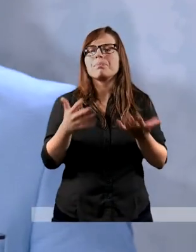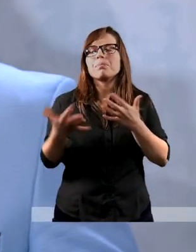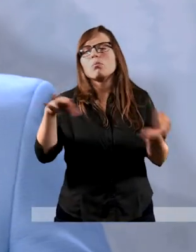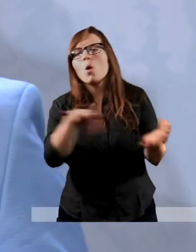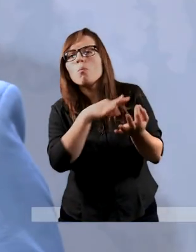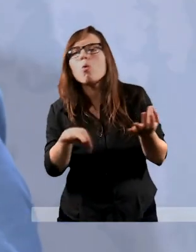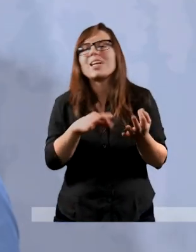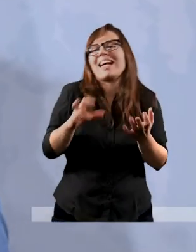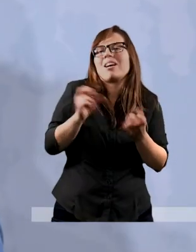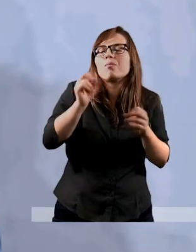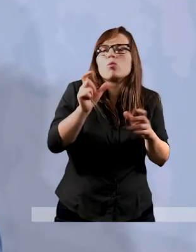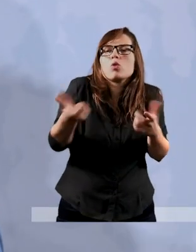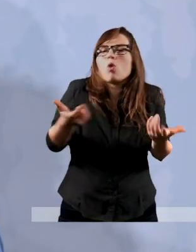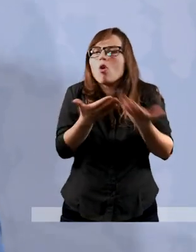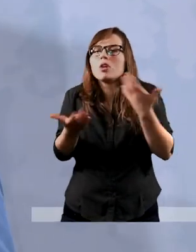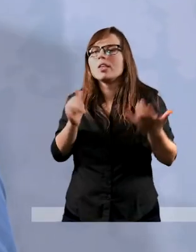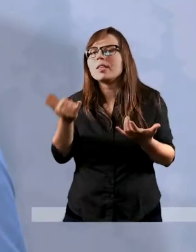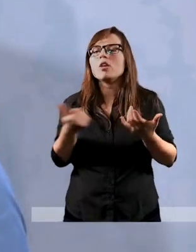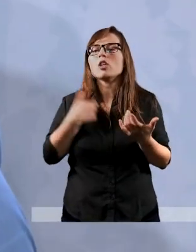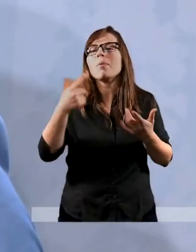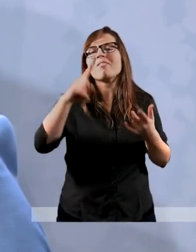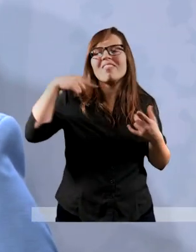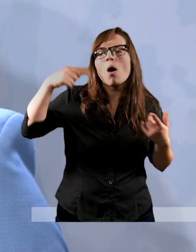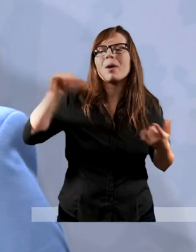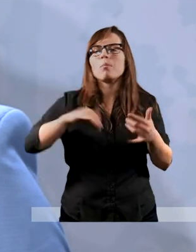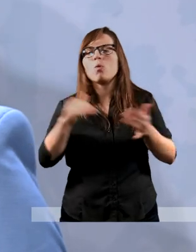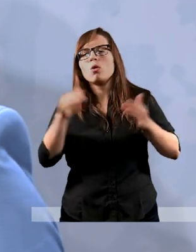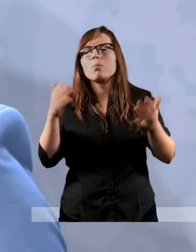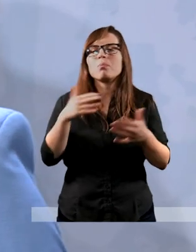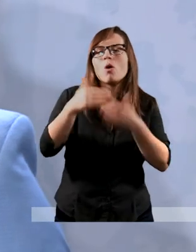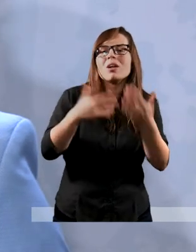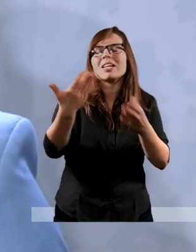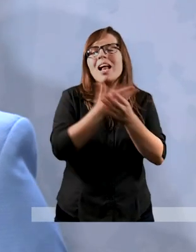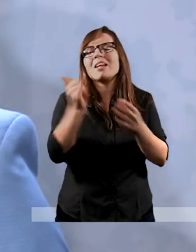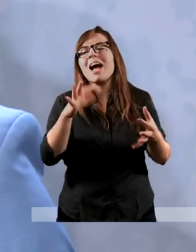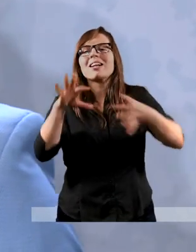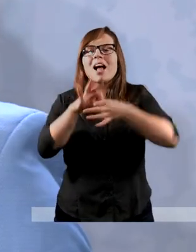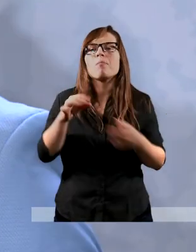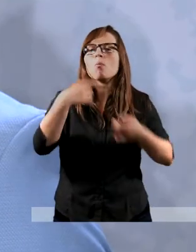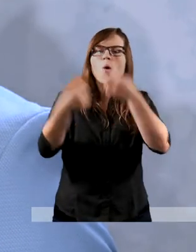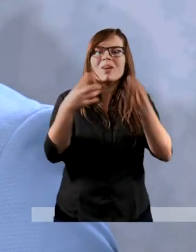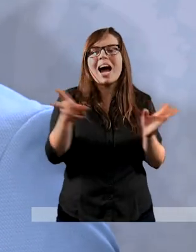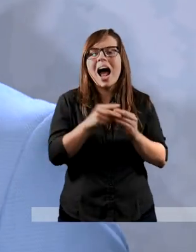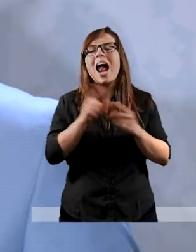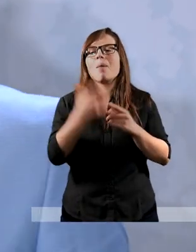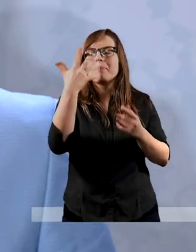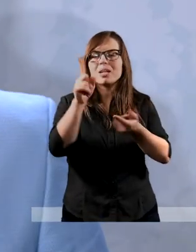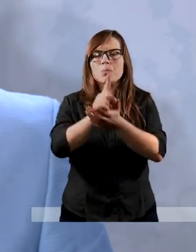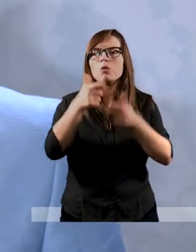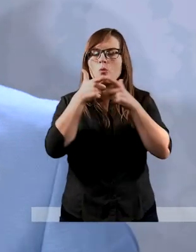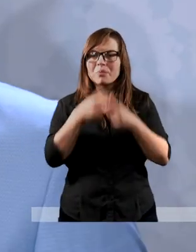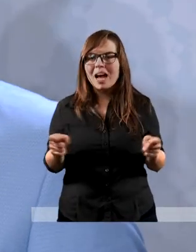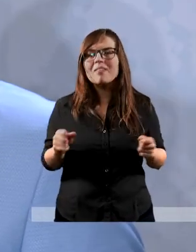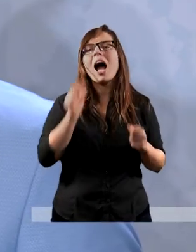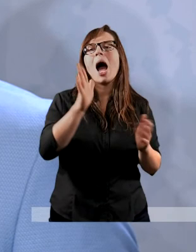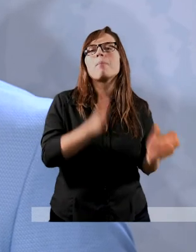jakąś muzykę wpuścić, przynajmniej tak sobie to wyobrażam. Może następnym razem zaprosimy jakiś zespół, pośpiewamy razem. Natomiast teraz 5 minut